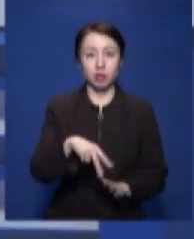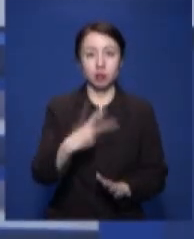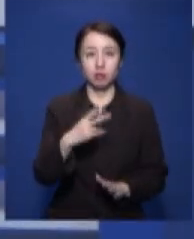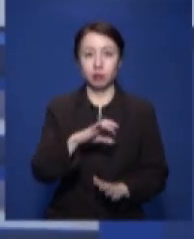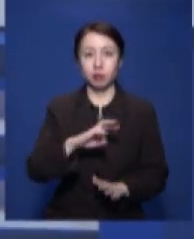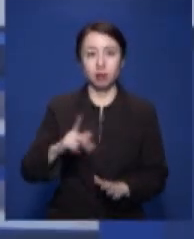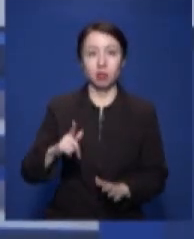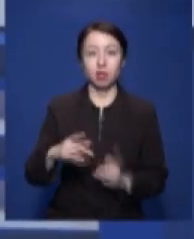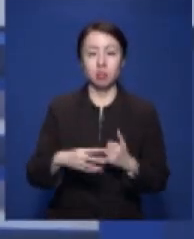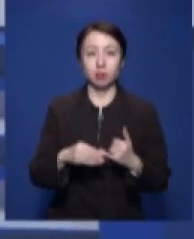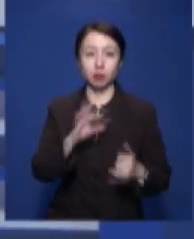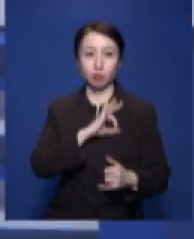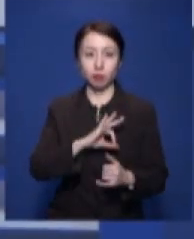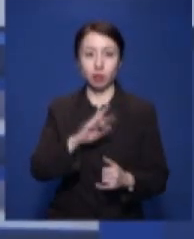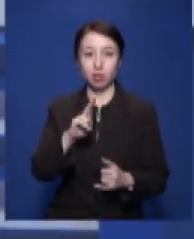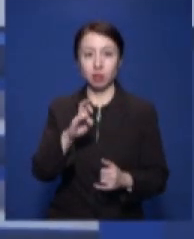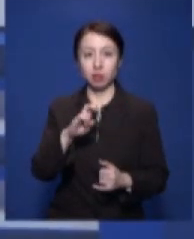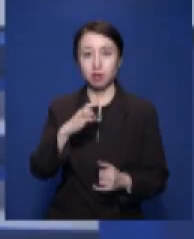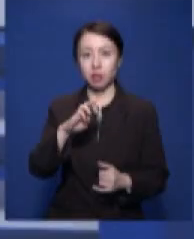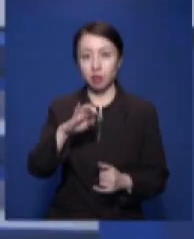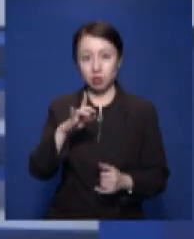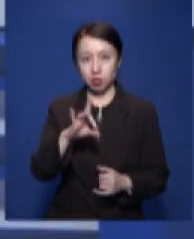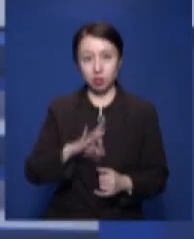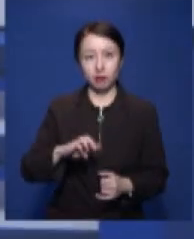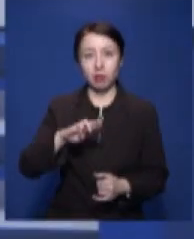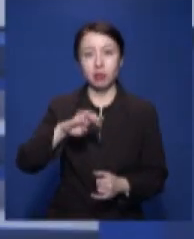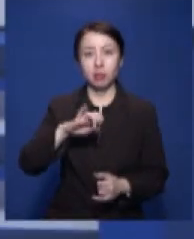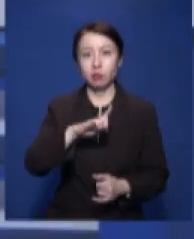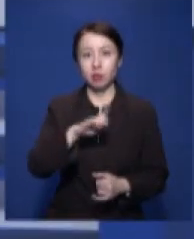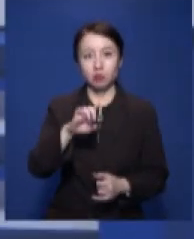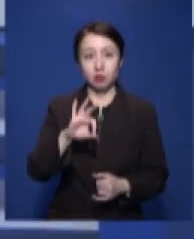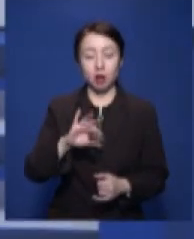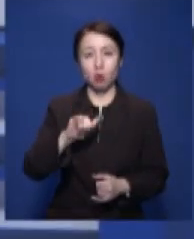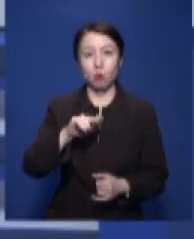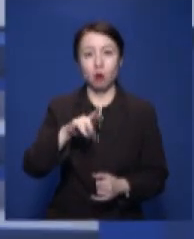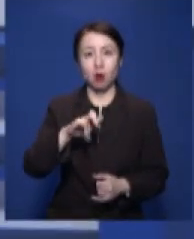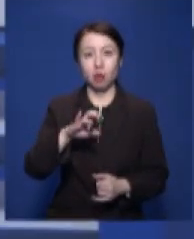тенге землепользователи акжарское Тимирязевского